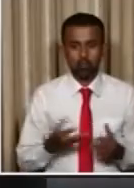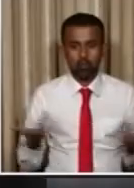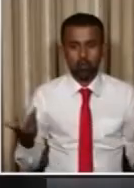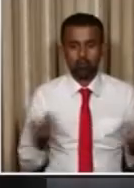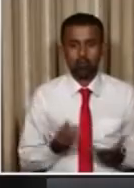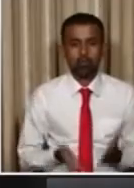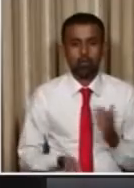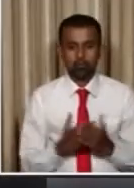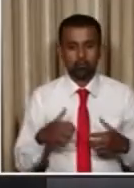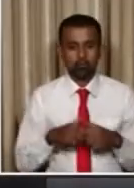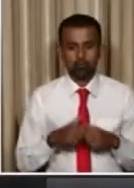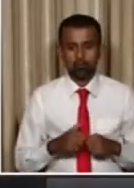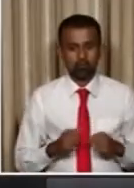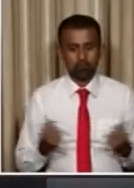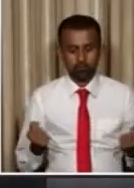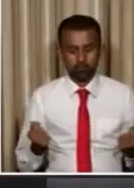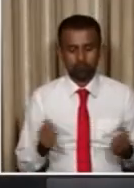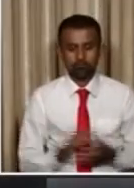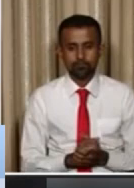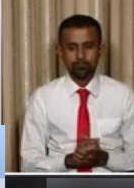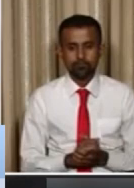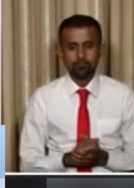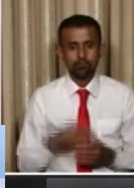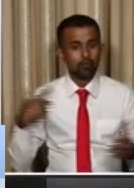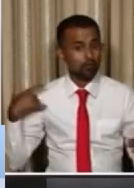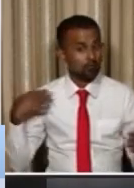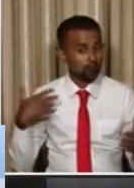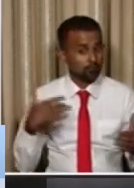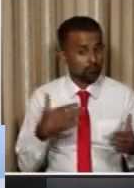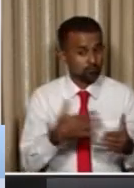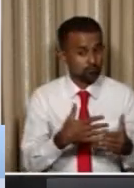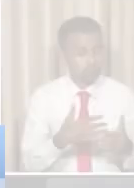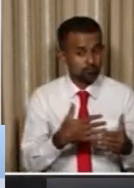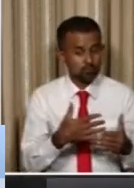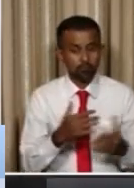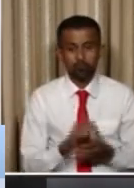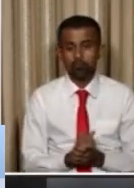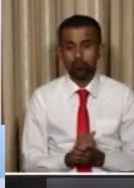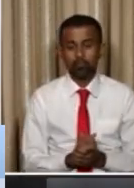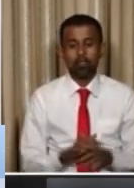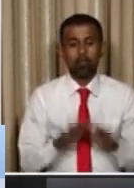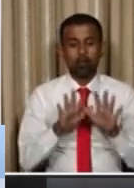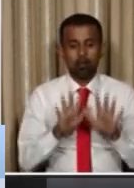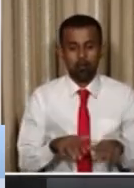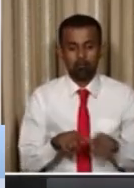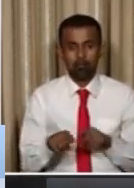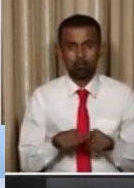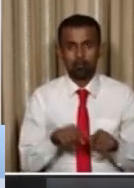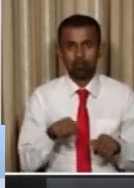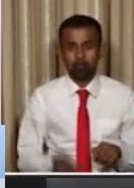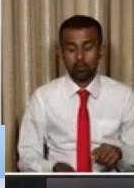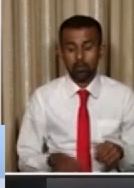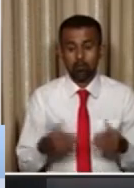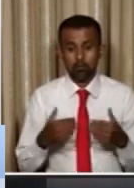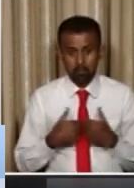කරන්නේ? හර්ෂ දන්නවා. ඒ කියන්නේ කාලයක් තිස්සේ වෙච්ච දෙයක ප්‍රතිඵලයක් හැටියට තමයි අද